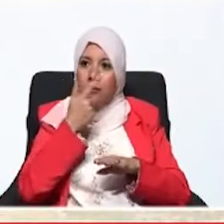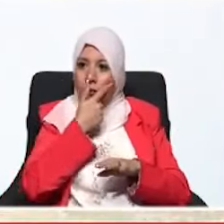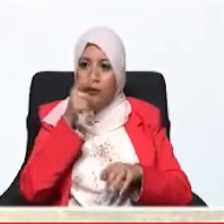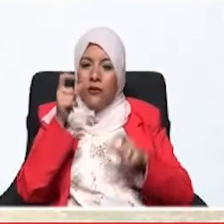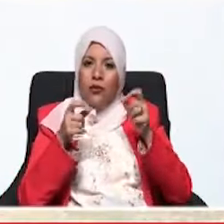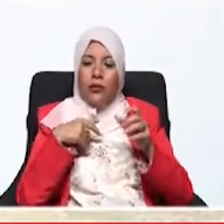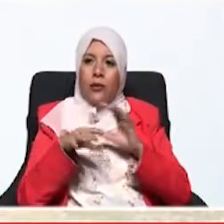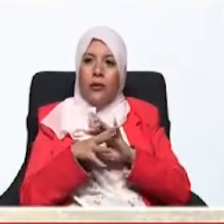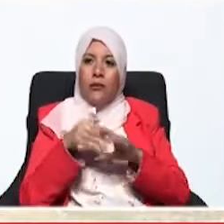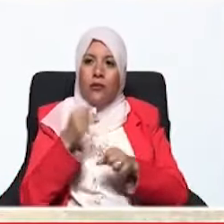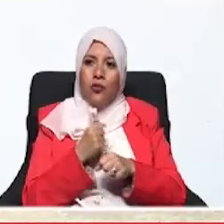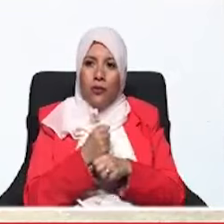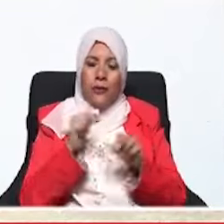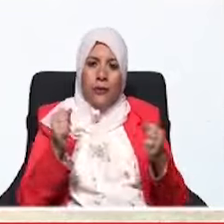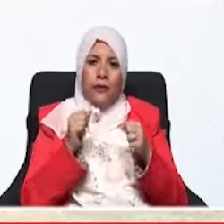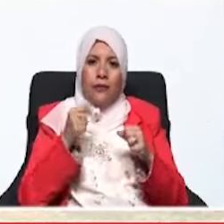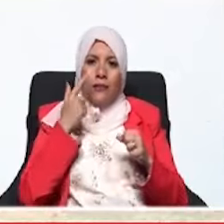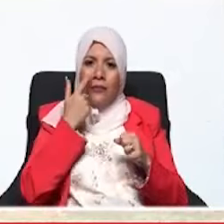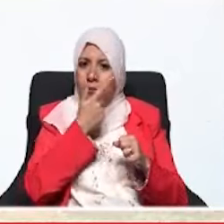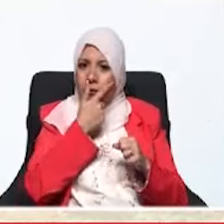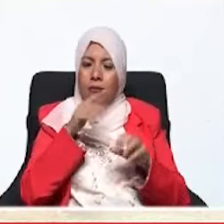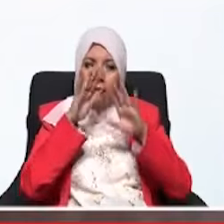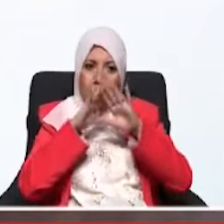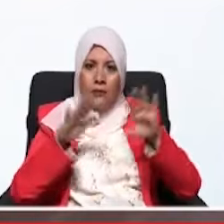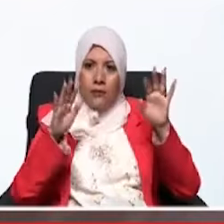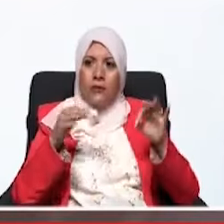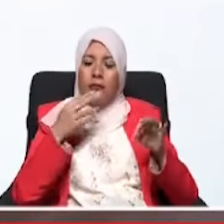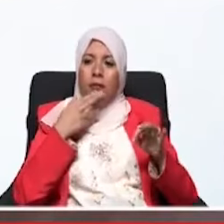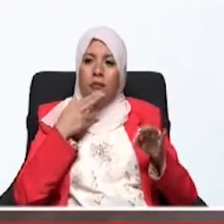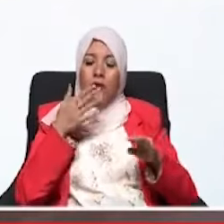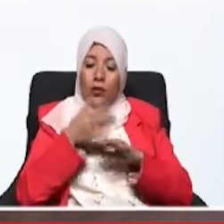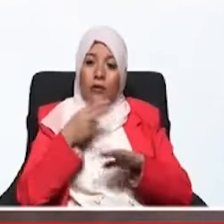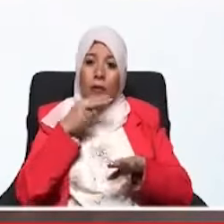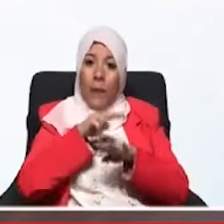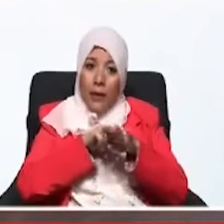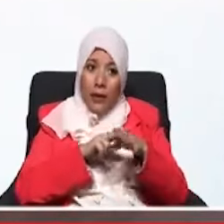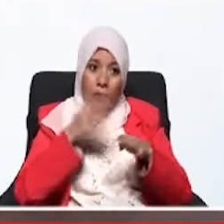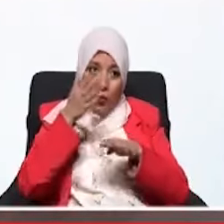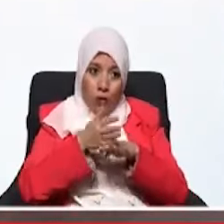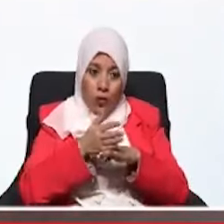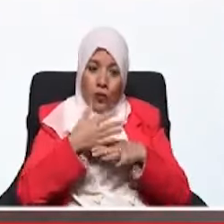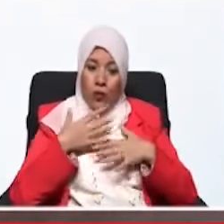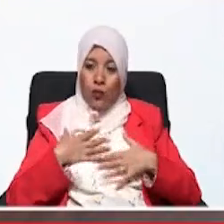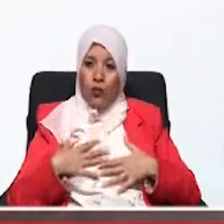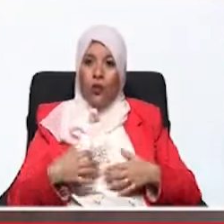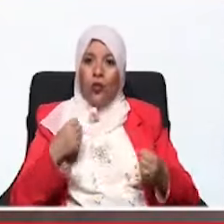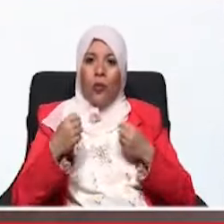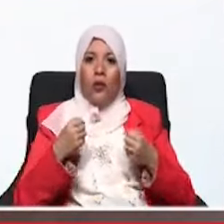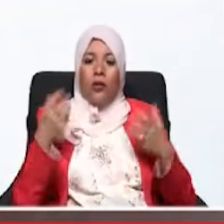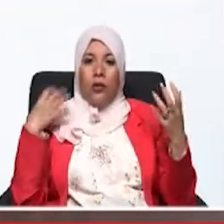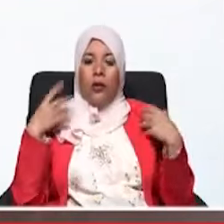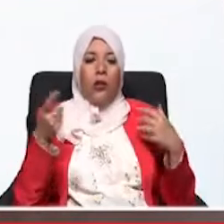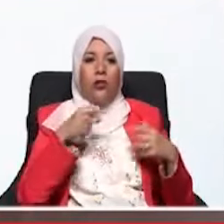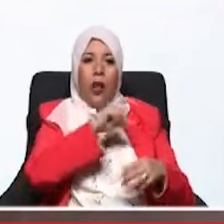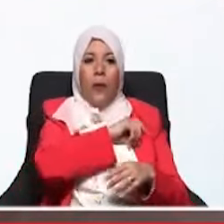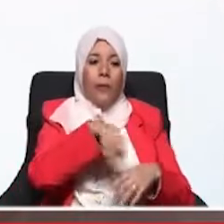انساني لازم اعمله كان ناقصنا في اداب مسرح كان دايما في المعهد اللي بيتخرج بيروح يطمن على الطلبه ام وتلاقي